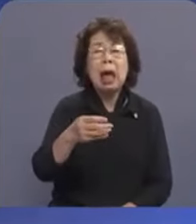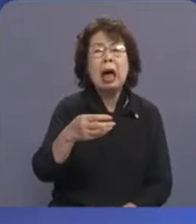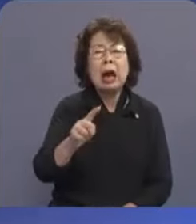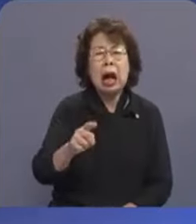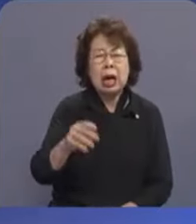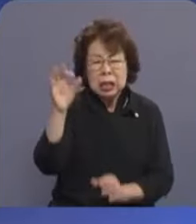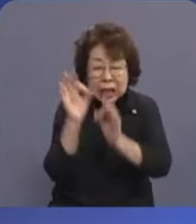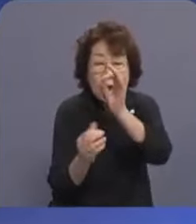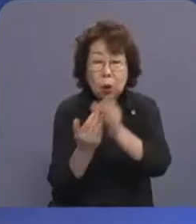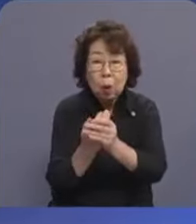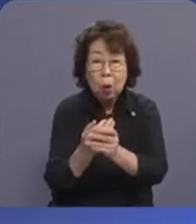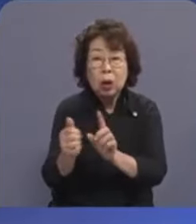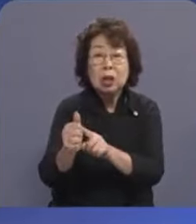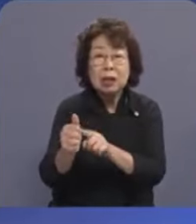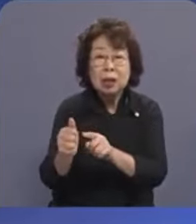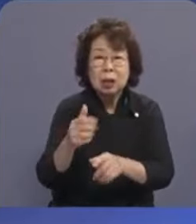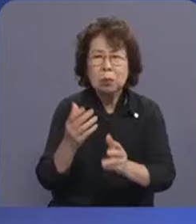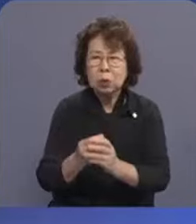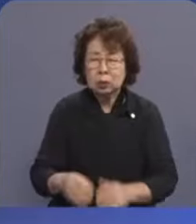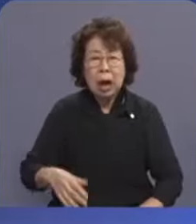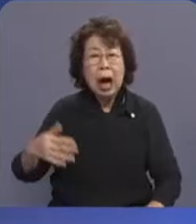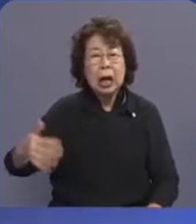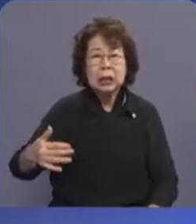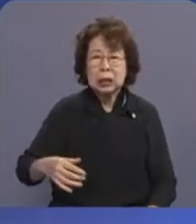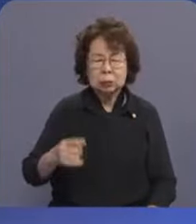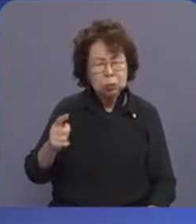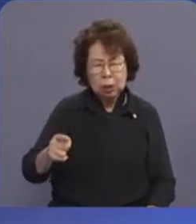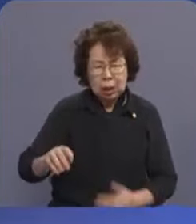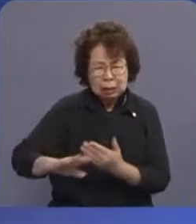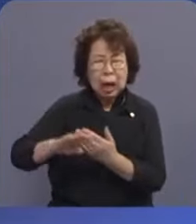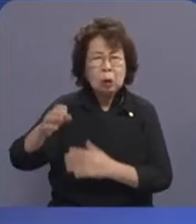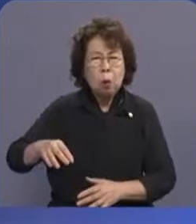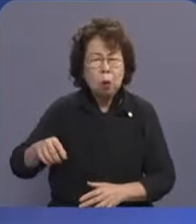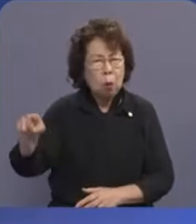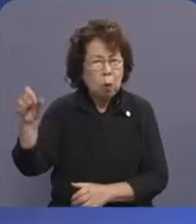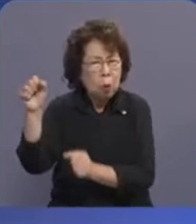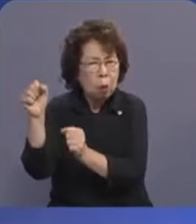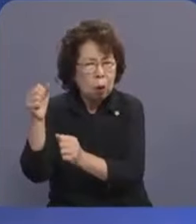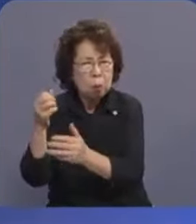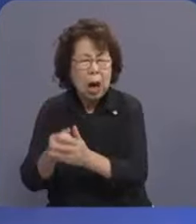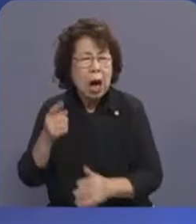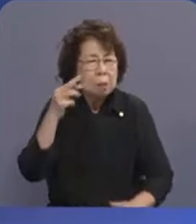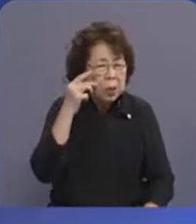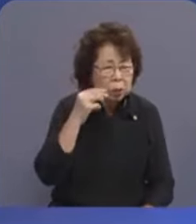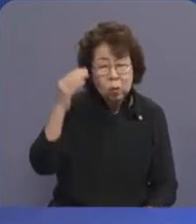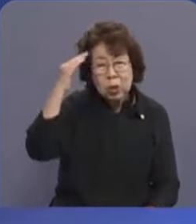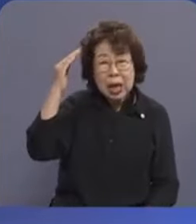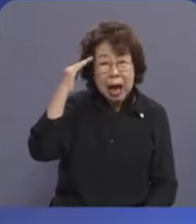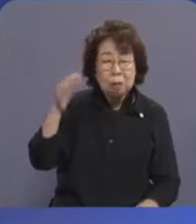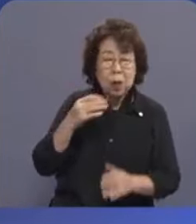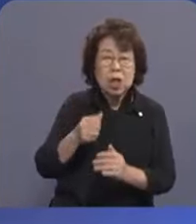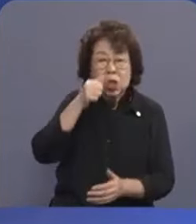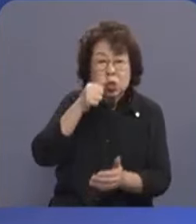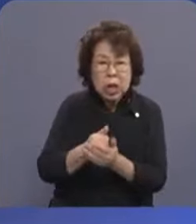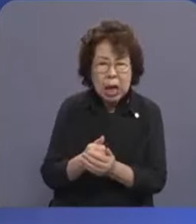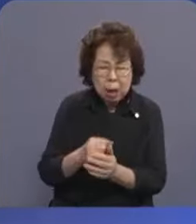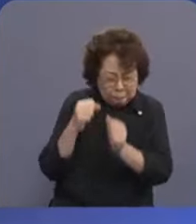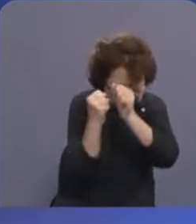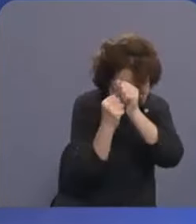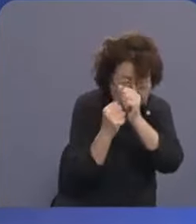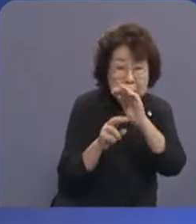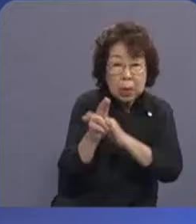사태의 핵심 인물인 권도용 씨는 아직 또 몬테네그로에 머물면서 미국과 우리나라의 범죄인 인도를 피하고